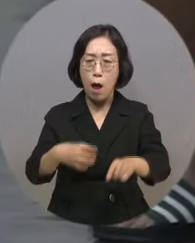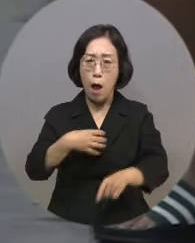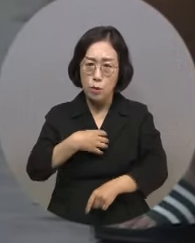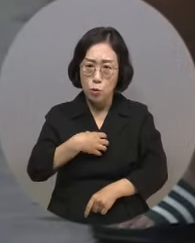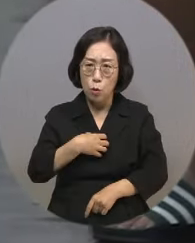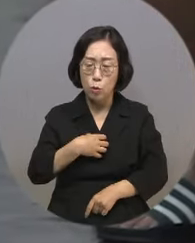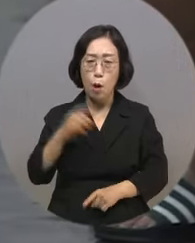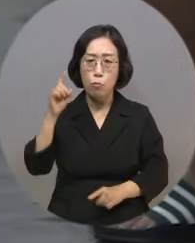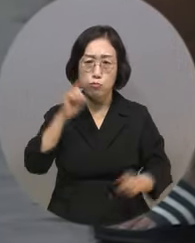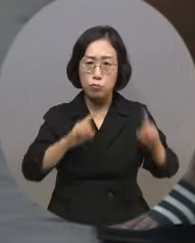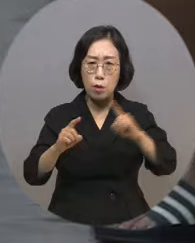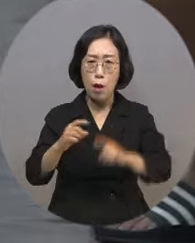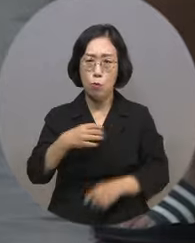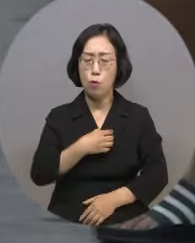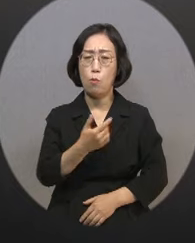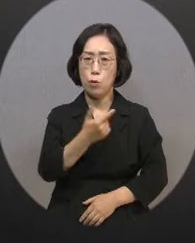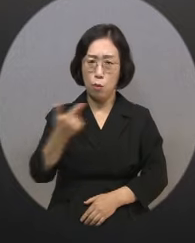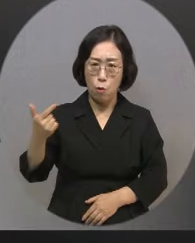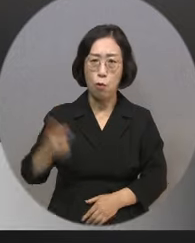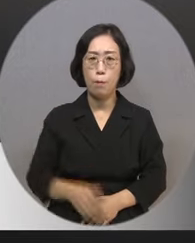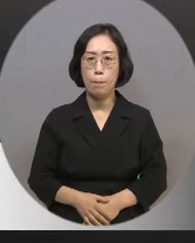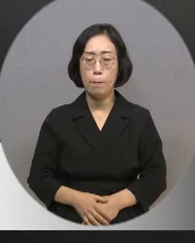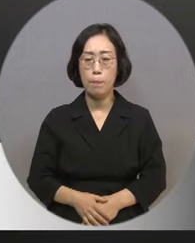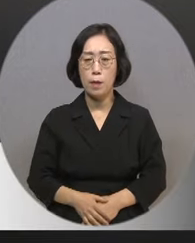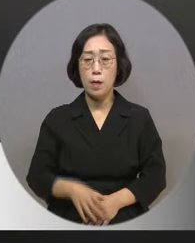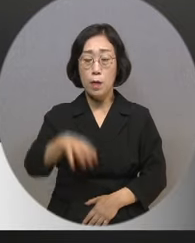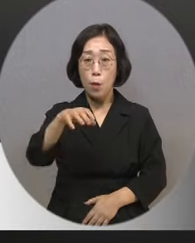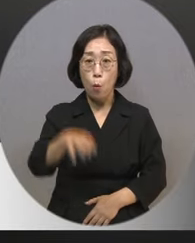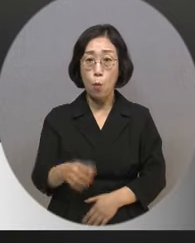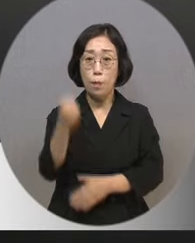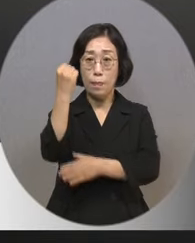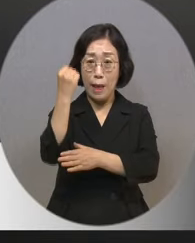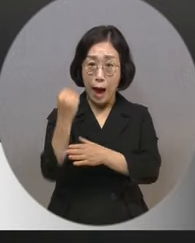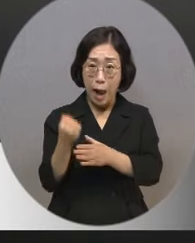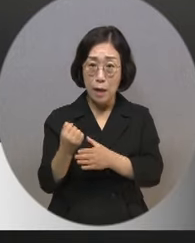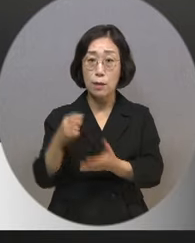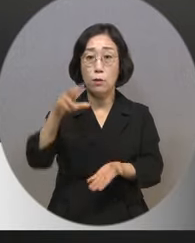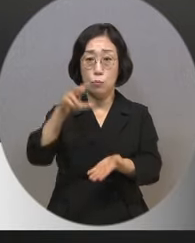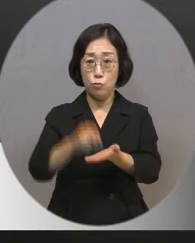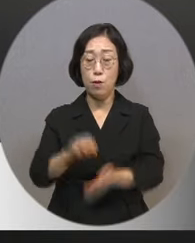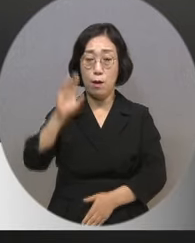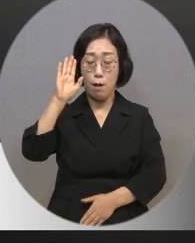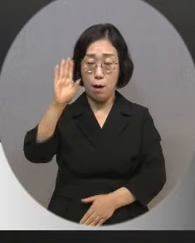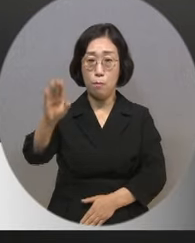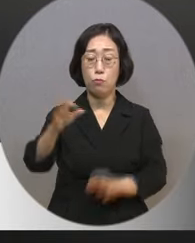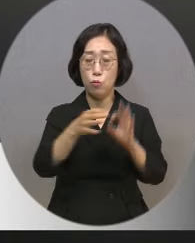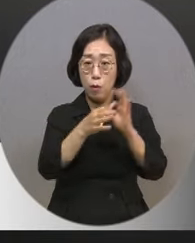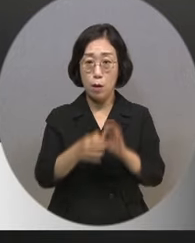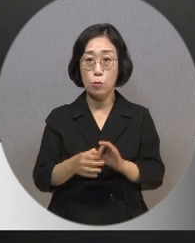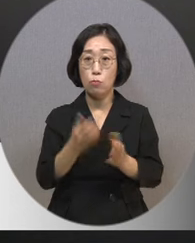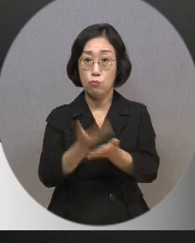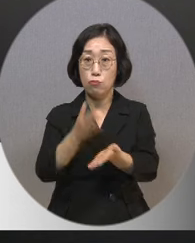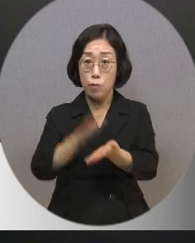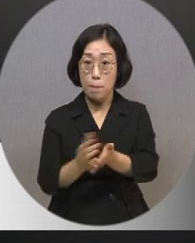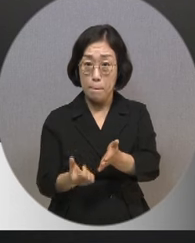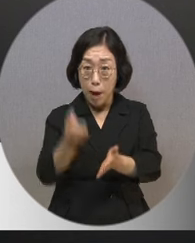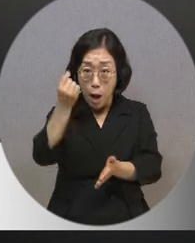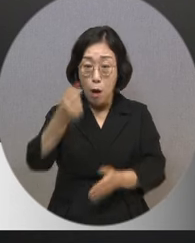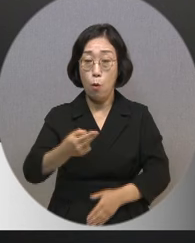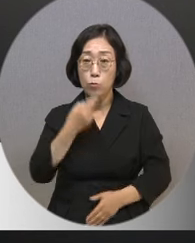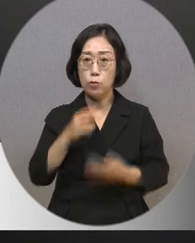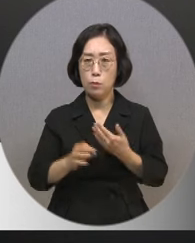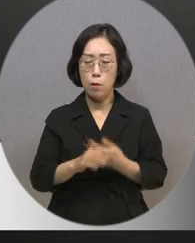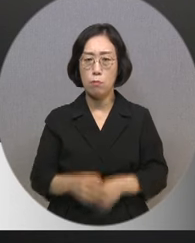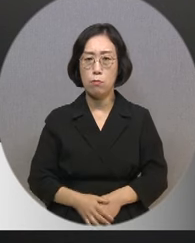부상의 위험도가 높습니다. 시설의 노후화는 앞으로 이게 개선이 되지 않으면은